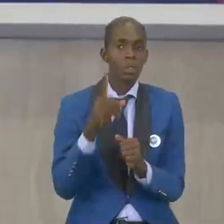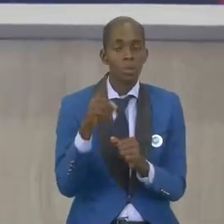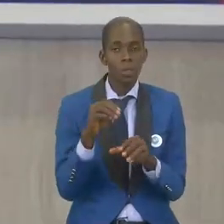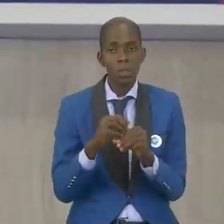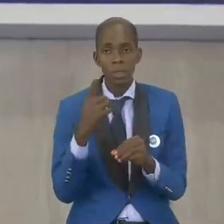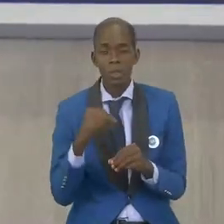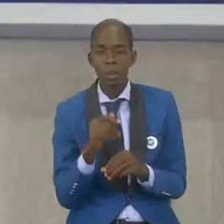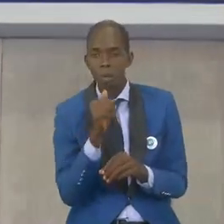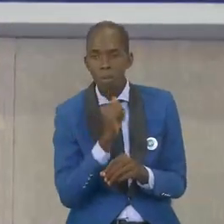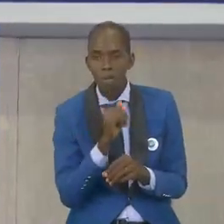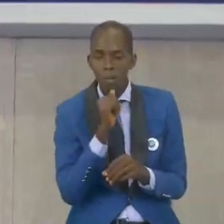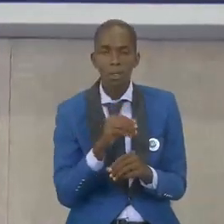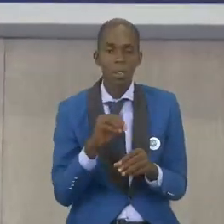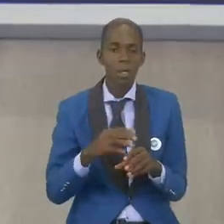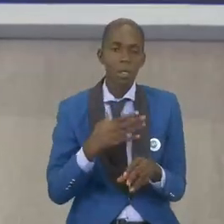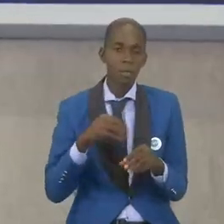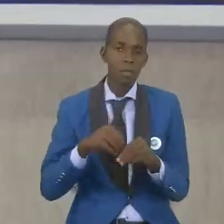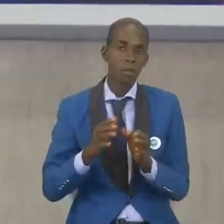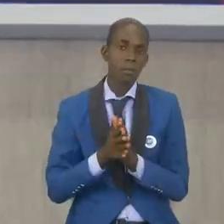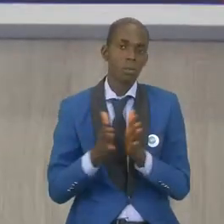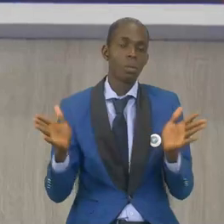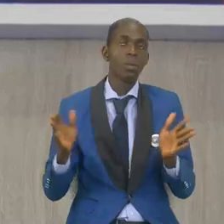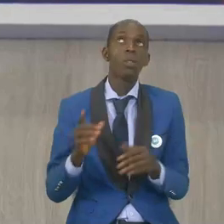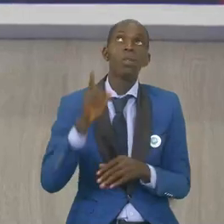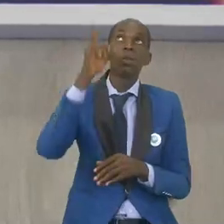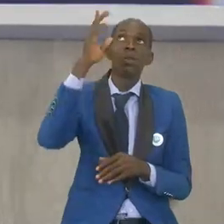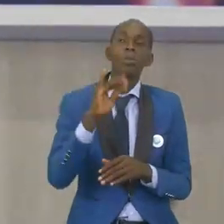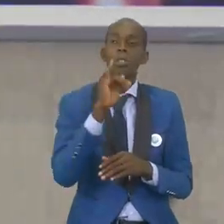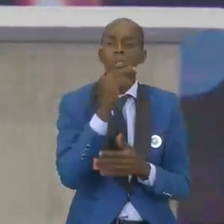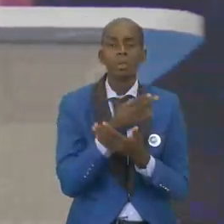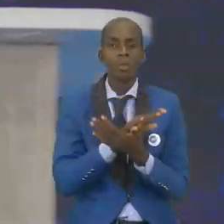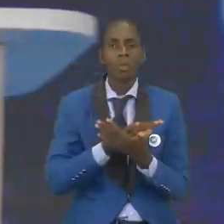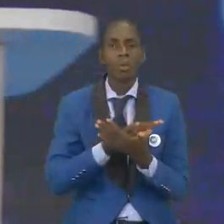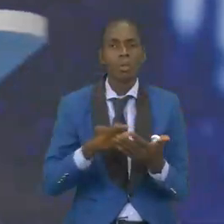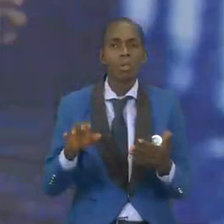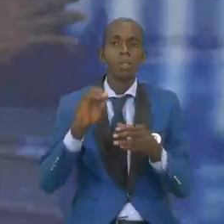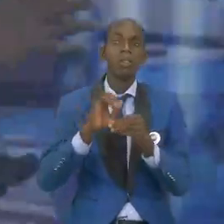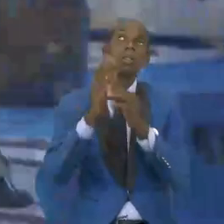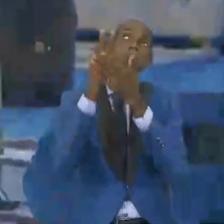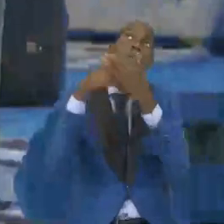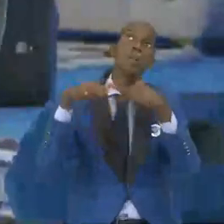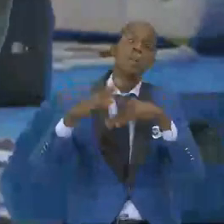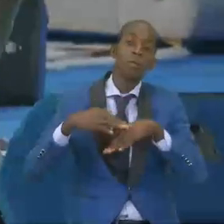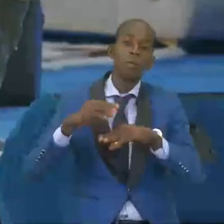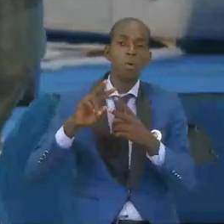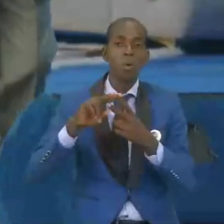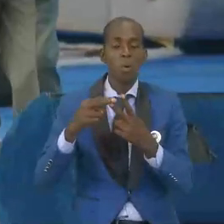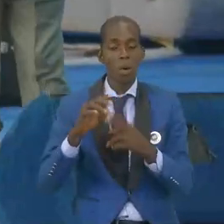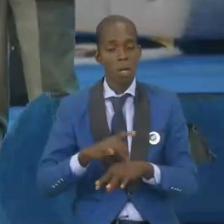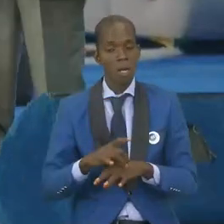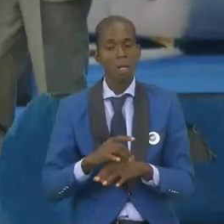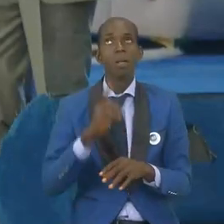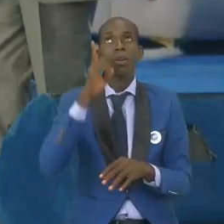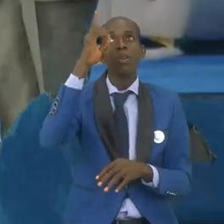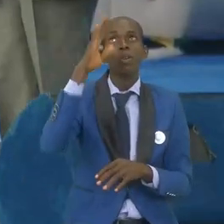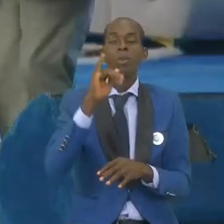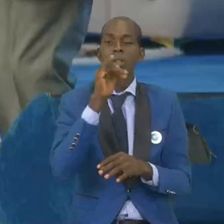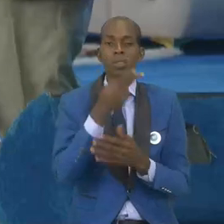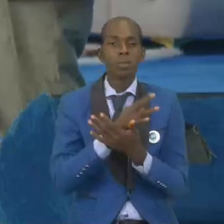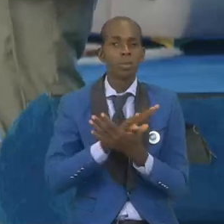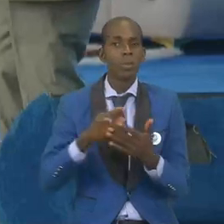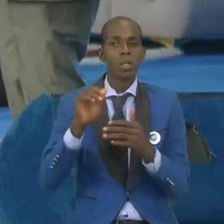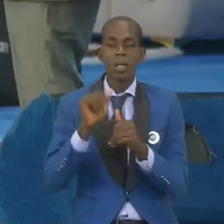avec tout le monde, Dieu est saint. En privé, en public, Dieu est saint. au ciel et sur la terre,